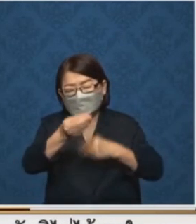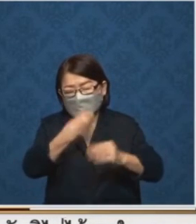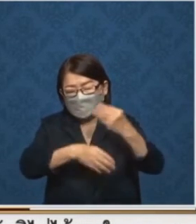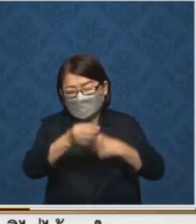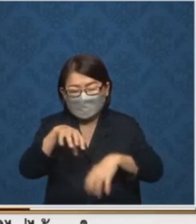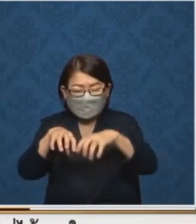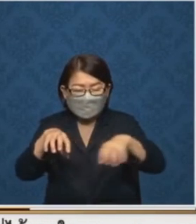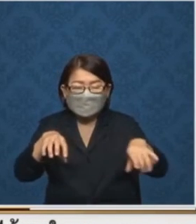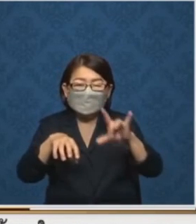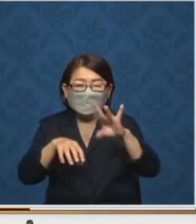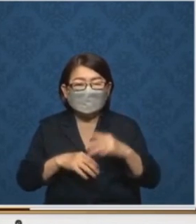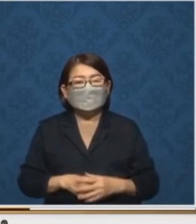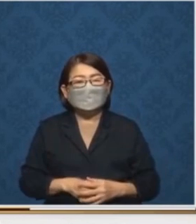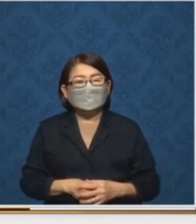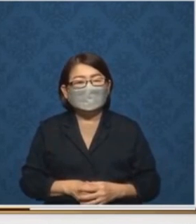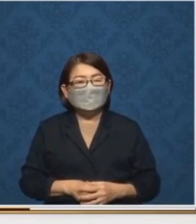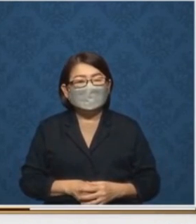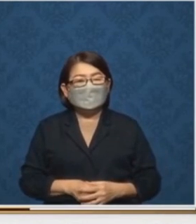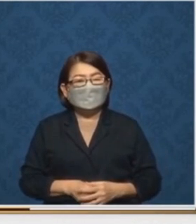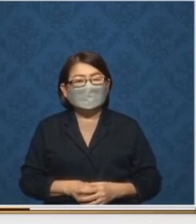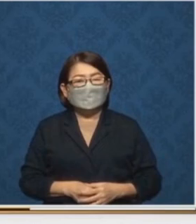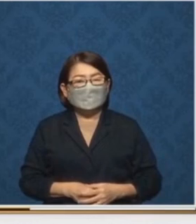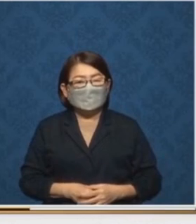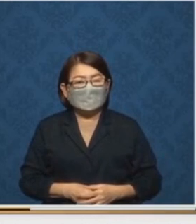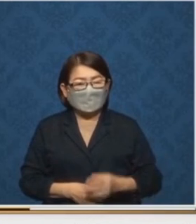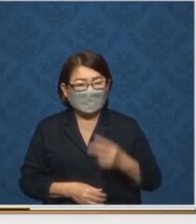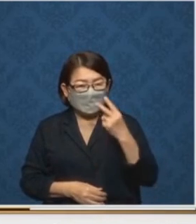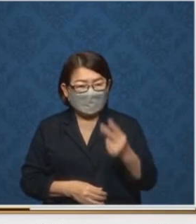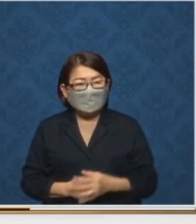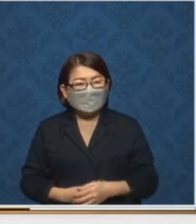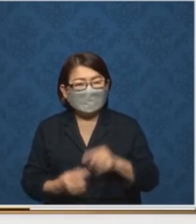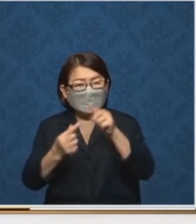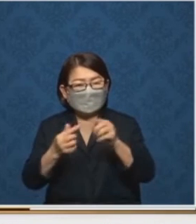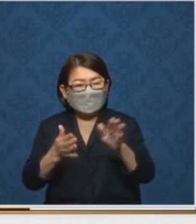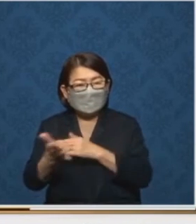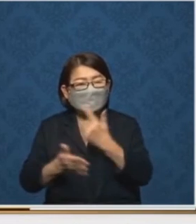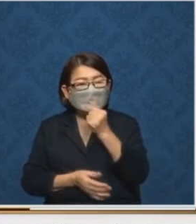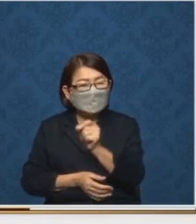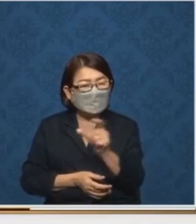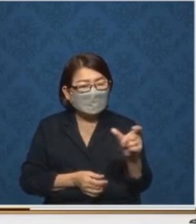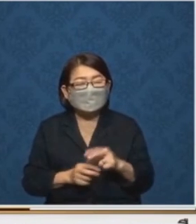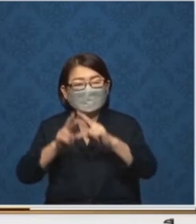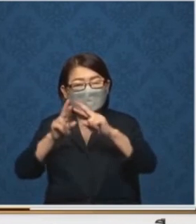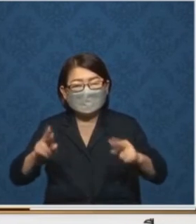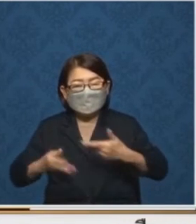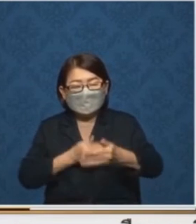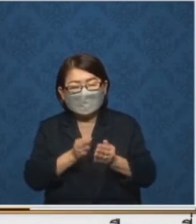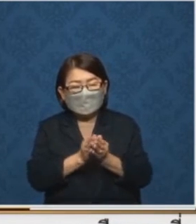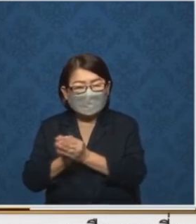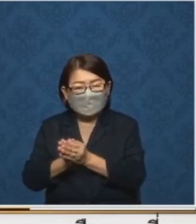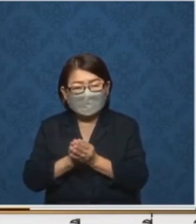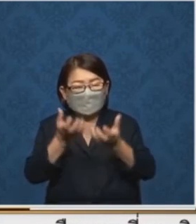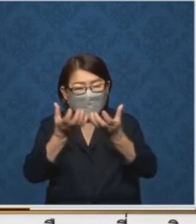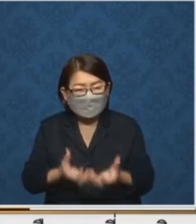สวยโอกาสกดราคาซือ preservedแล้วคนไทยได้กินอยอยนั้หอเปล่าราคาก็ไมได้กนอย่นี้ไปดแผนต่ไปครับ